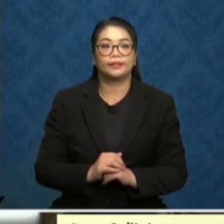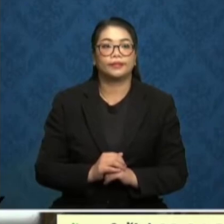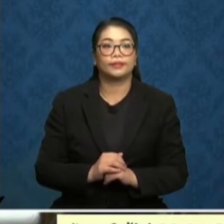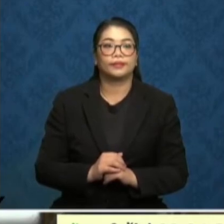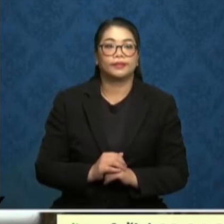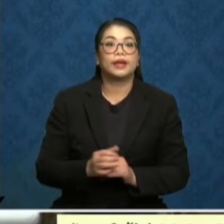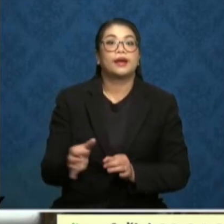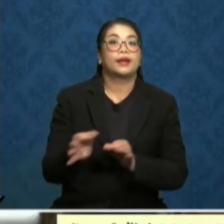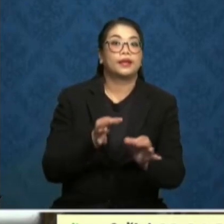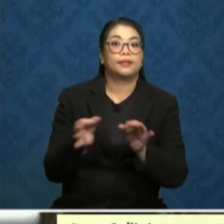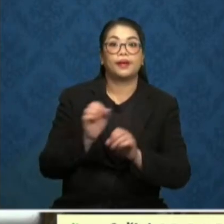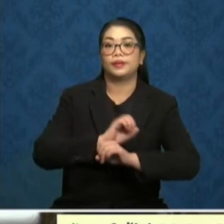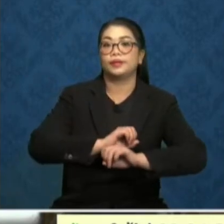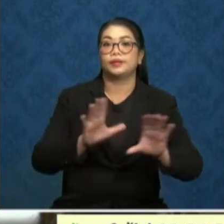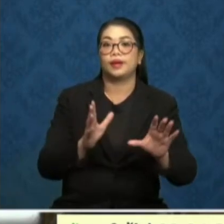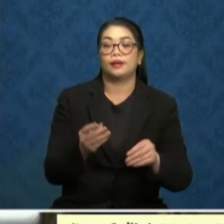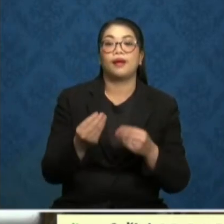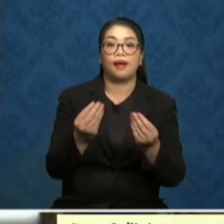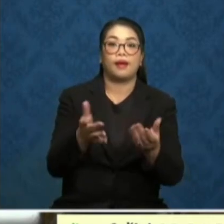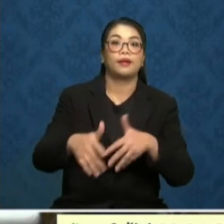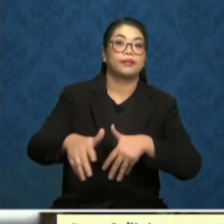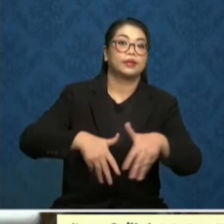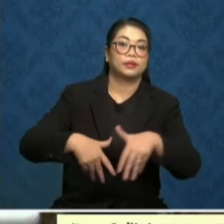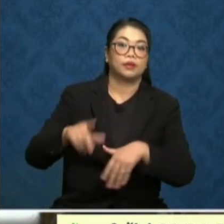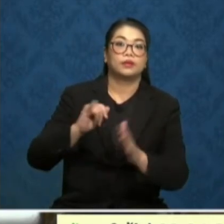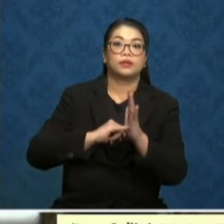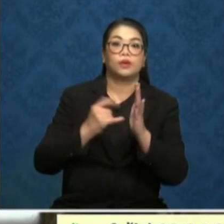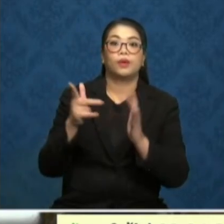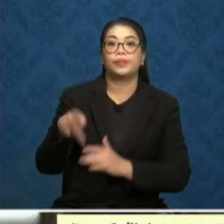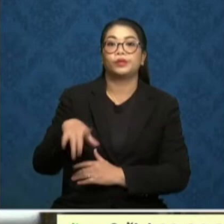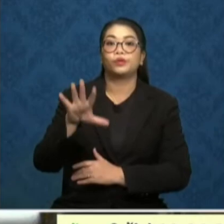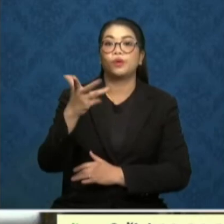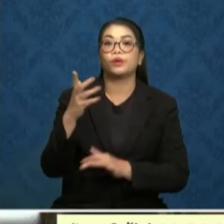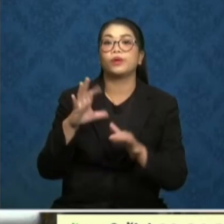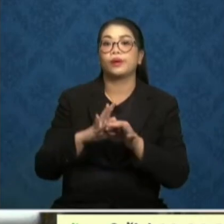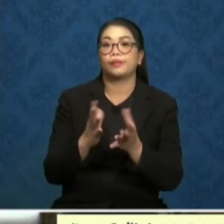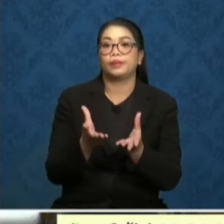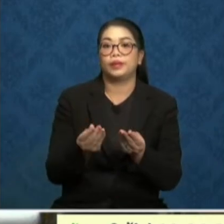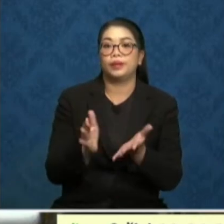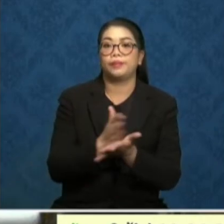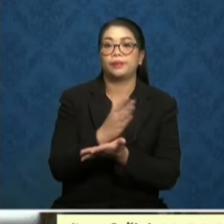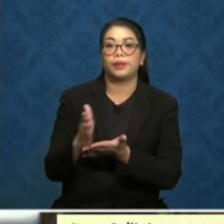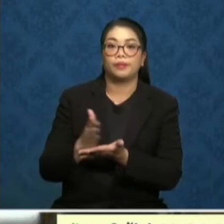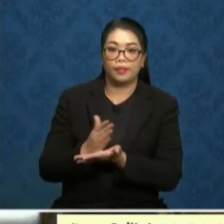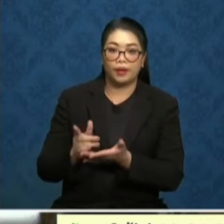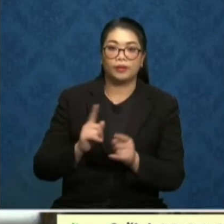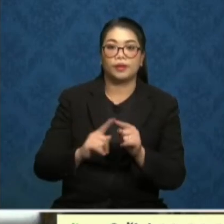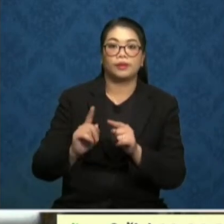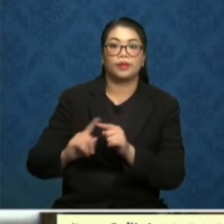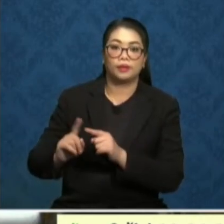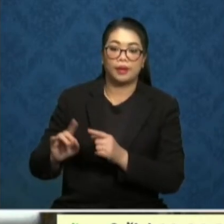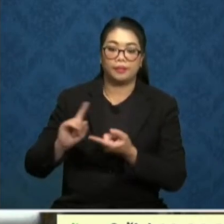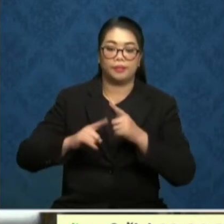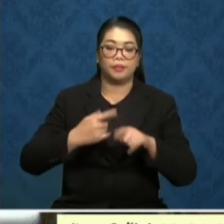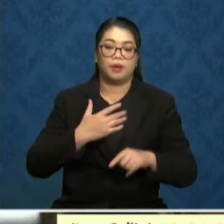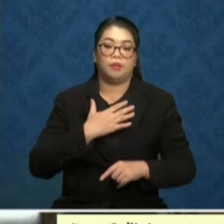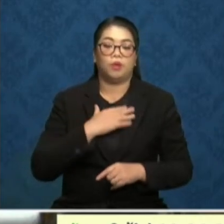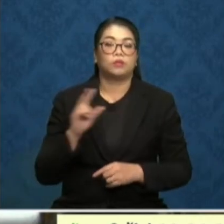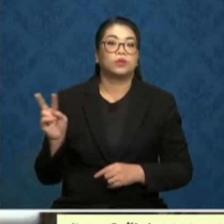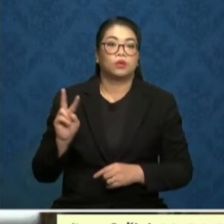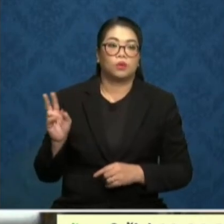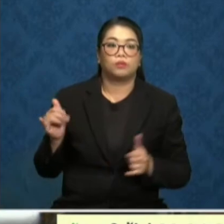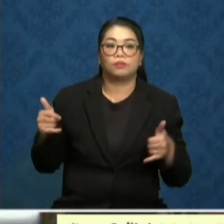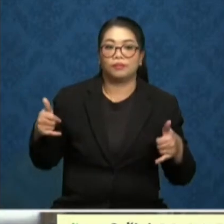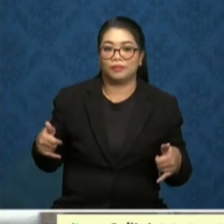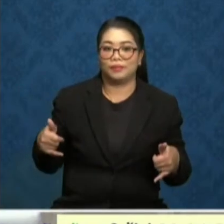ความกระจ่าง กับ พี่น้องราศดรณ์ abusiveราศดอนทั่วประเทศโดยพ่อยยงเพื่อนผมทั้งสองคนด้าน